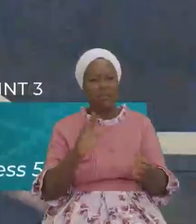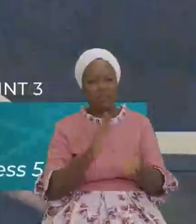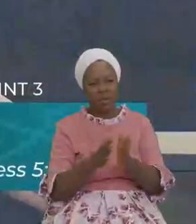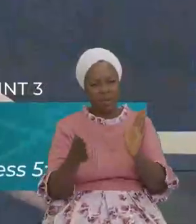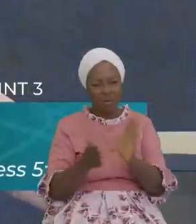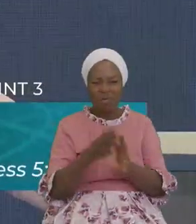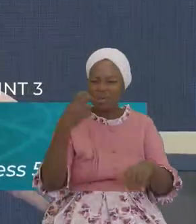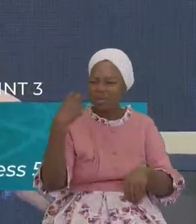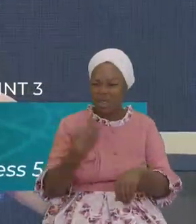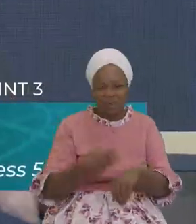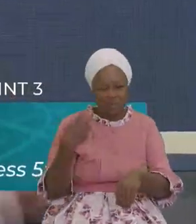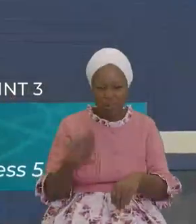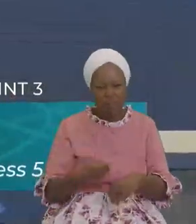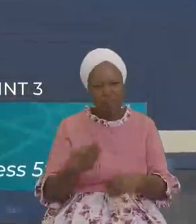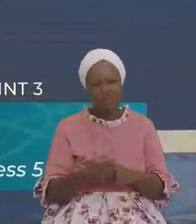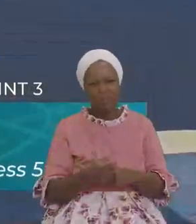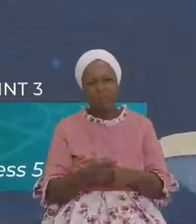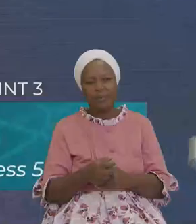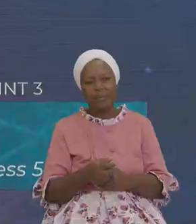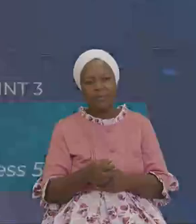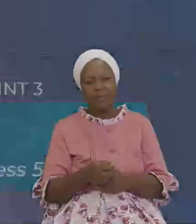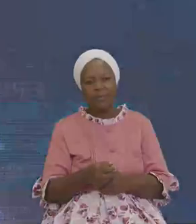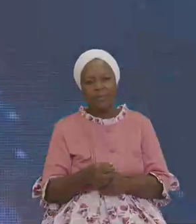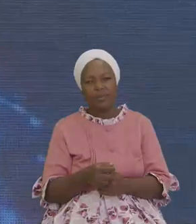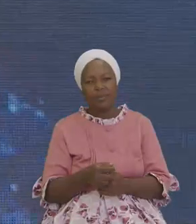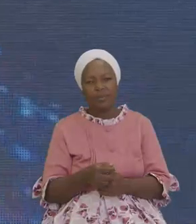devient difficile, laborieux.